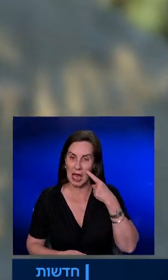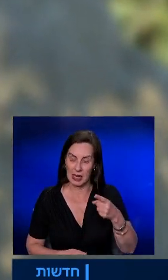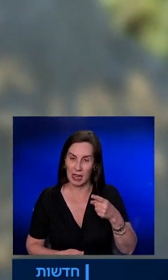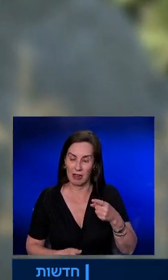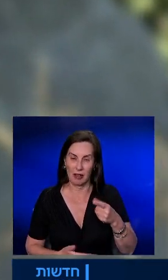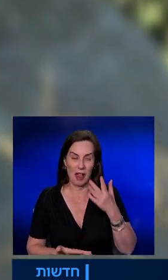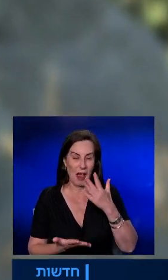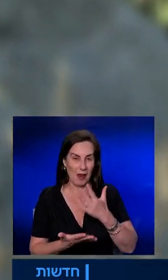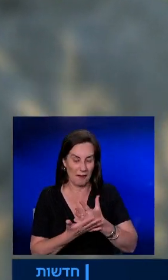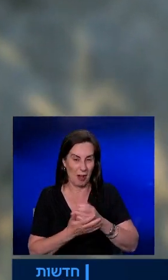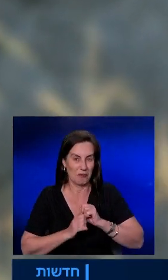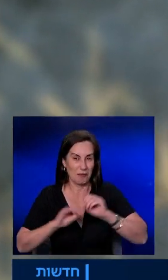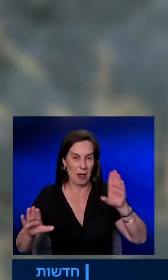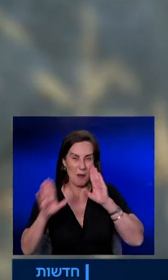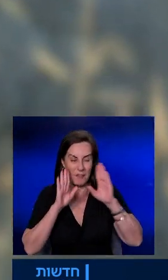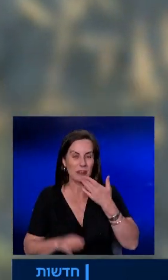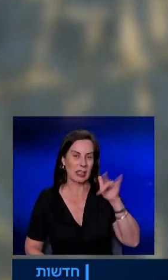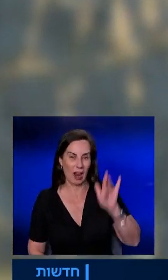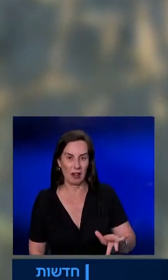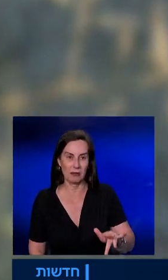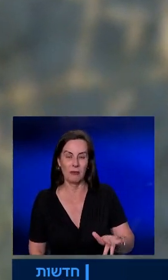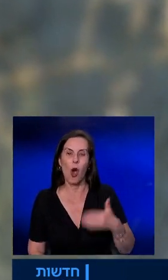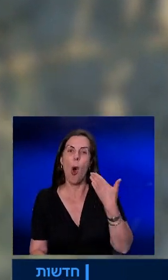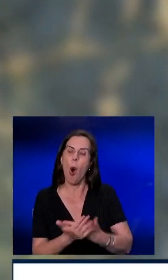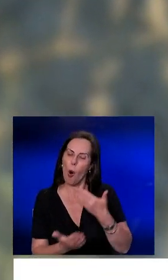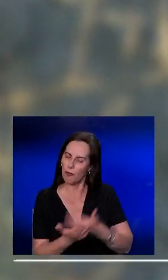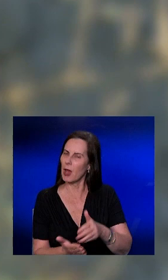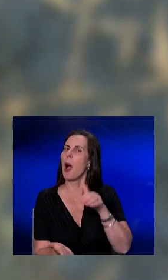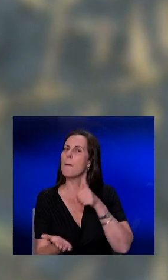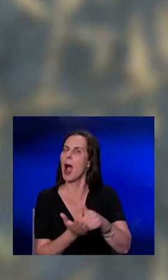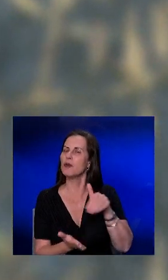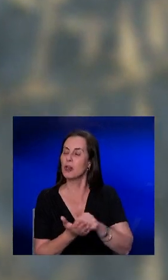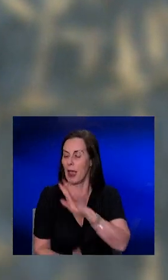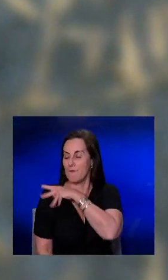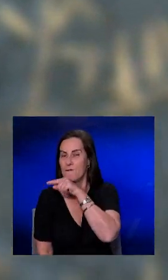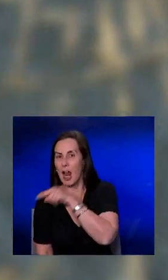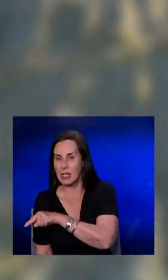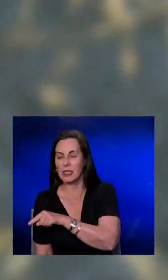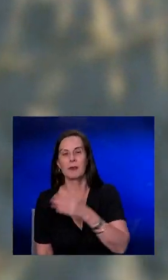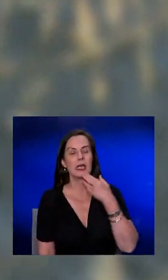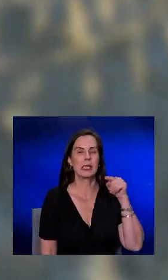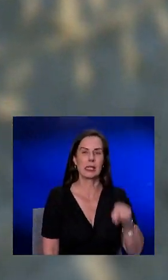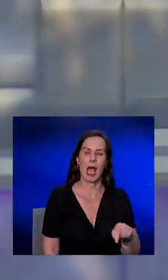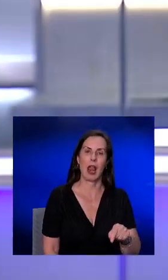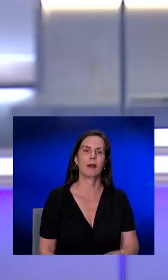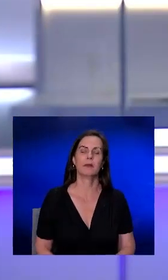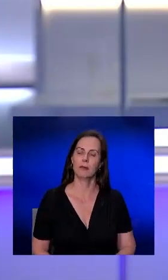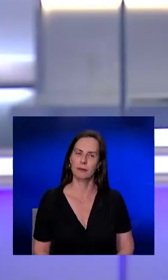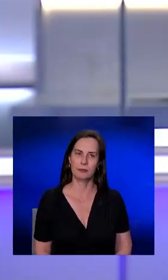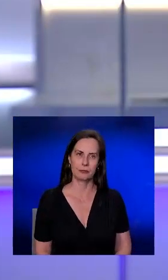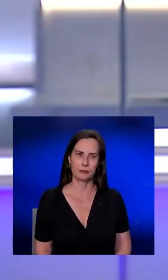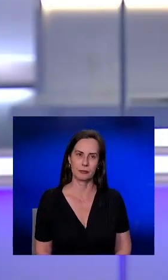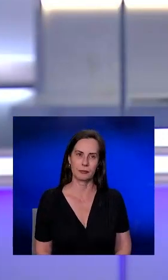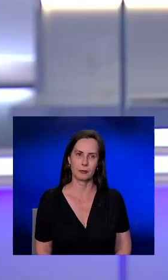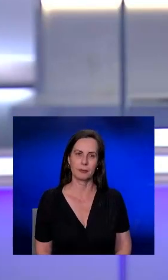כבר הוכרע ברשתות הערביות, הקרב על העובדות נמשך בין ישראל, הרשות הפלסטינית והערוץ הקטרי.